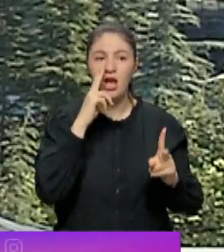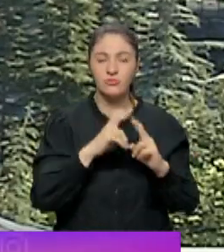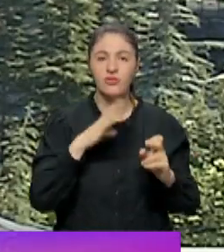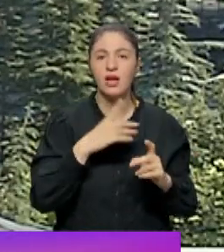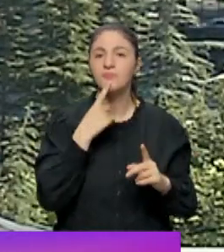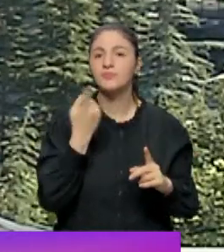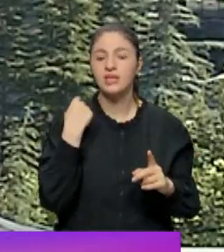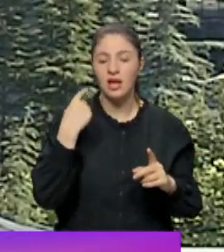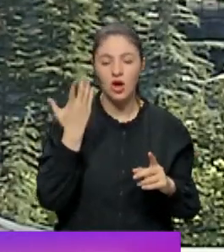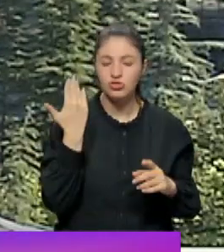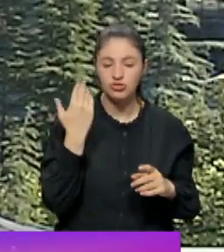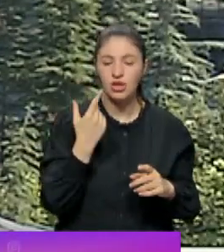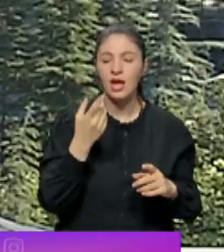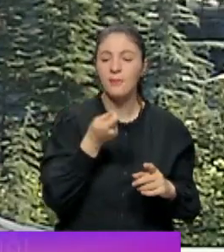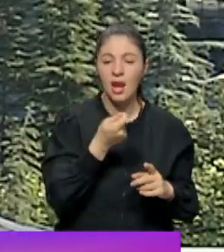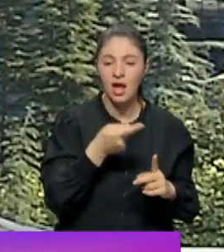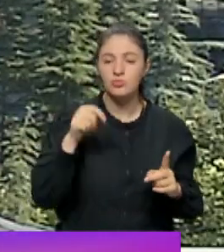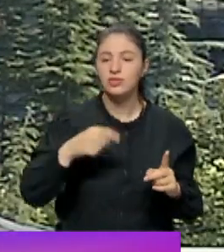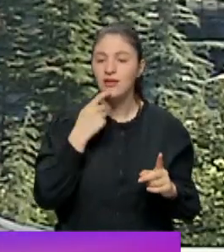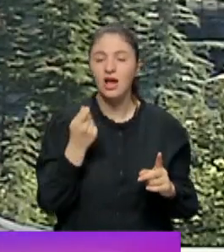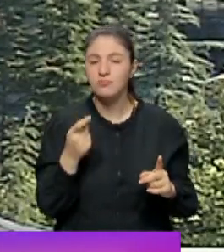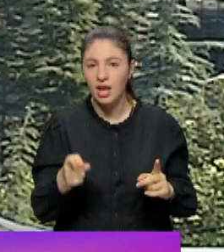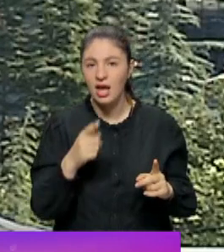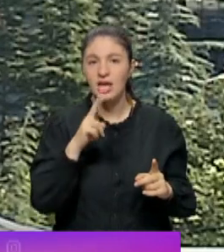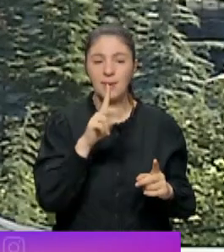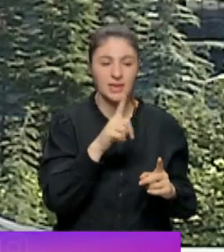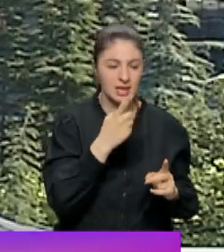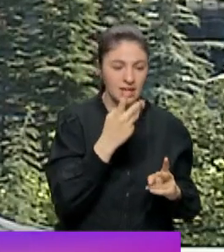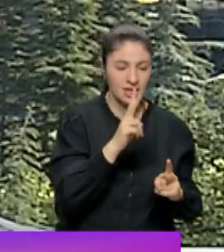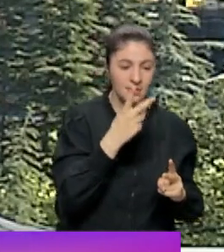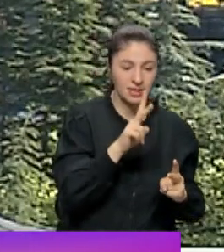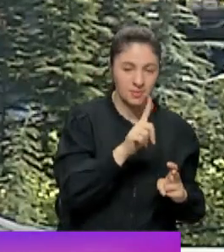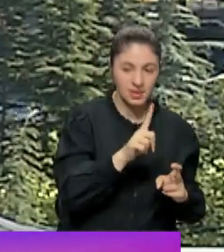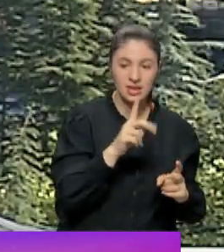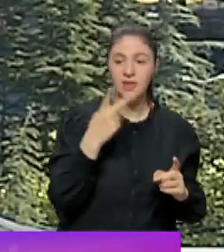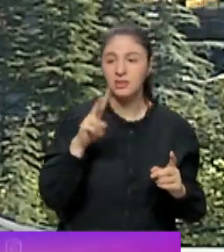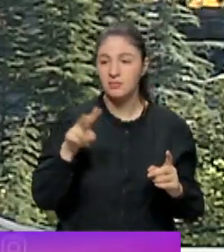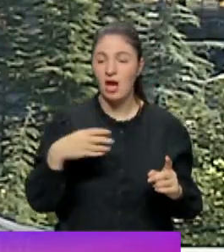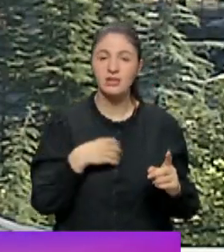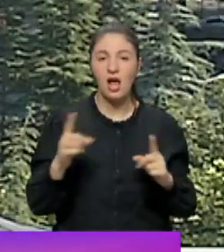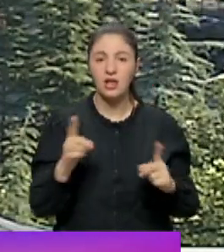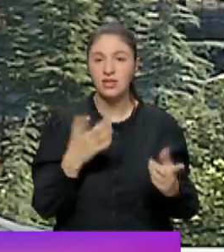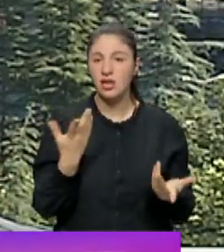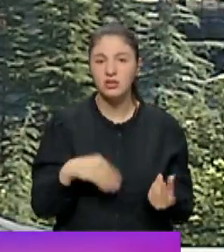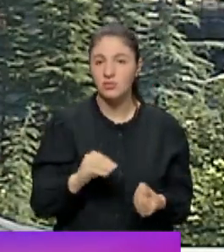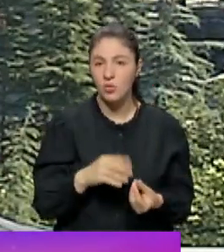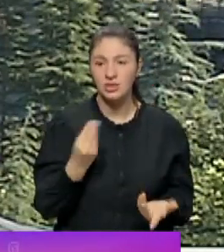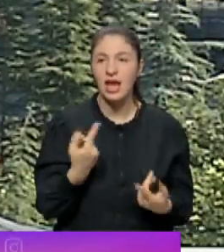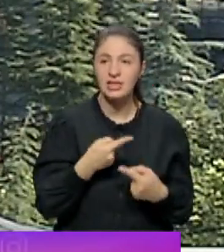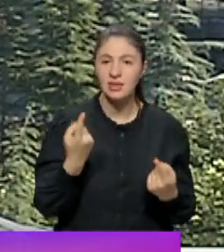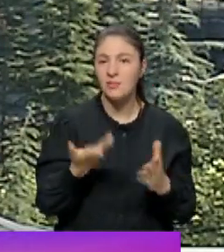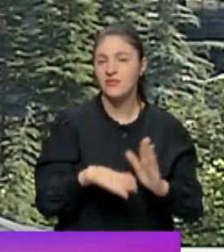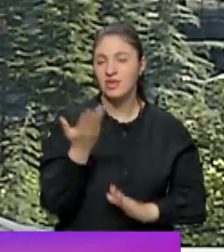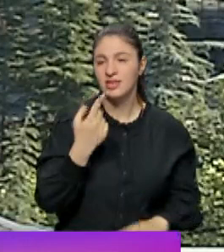ne kadar dı bir yıl içinde Haziran ayından 2020 birinin haziran'dan 2022 Hazirana ne kadar zamlandı Ne Bir